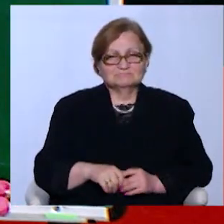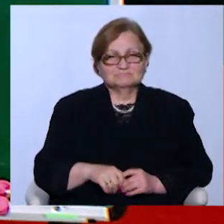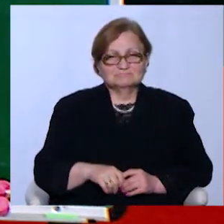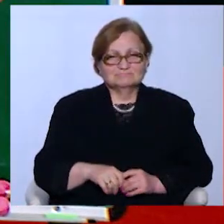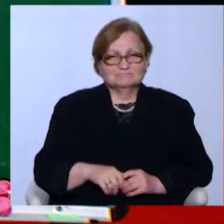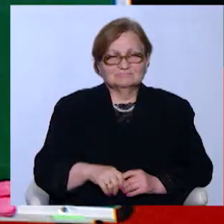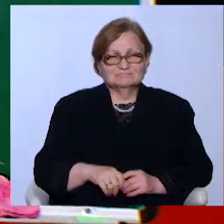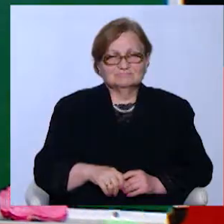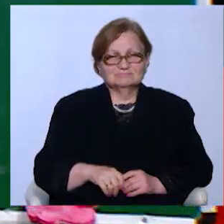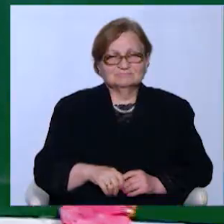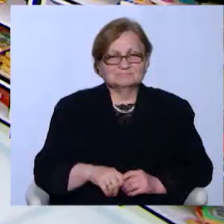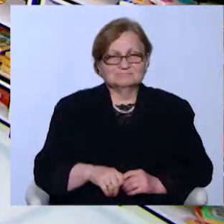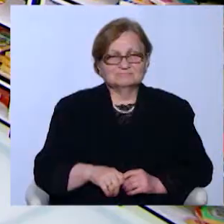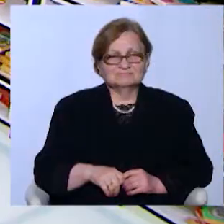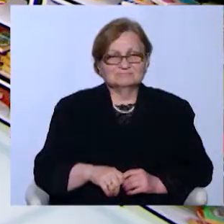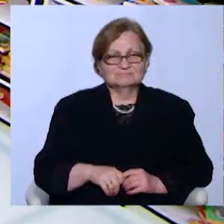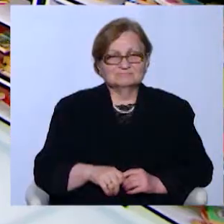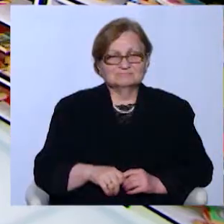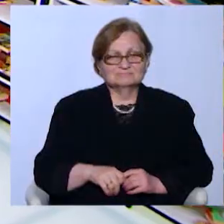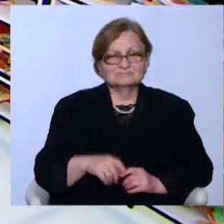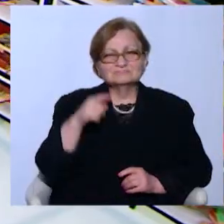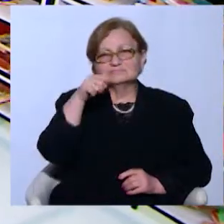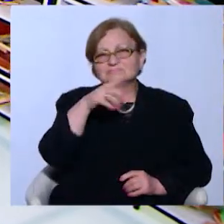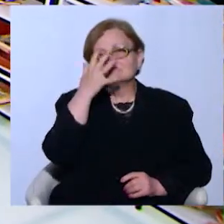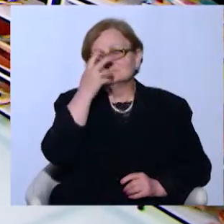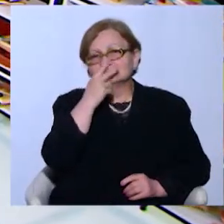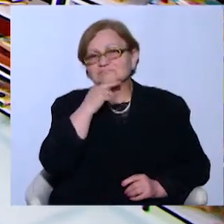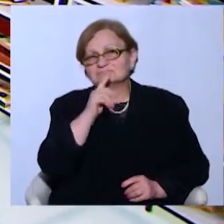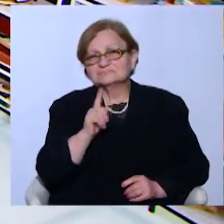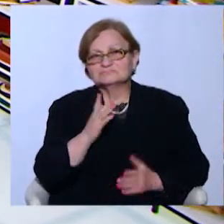შემდეგ სლაიდზე გადავიდეთ. აბა აქ ნახოთ რა ხდება.